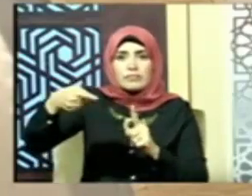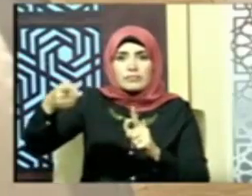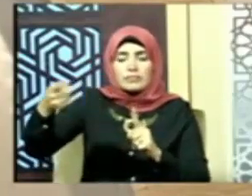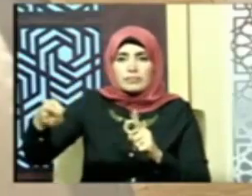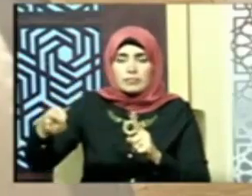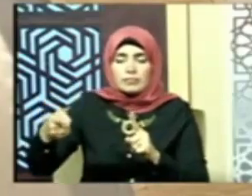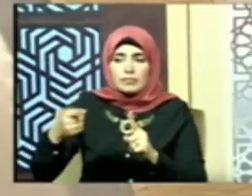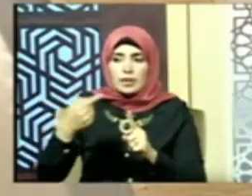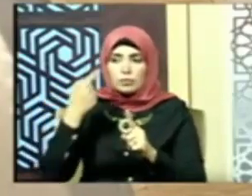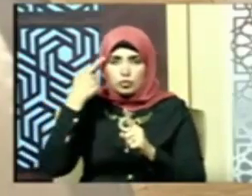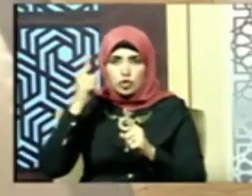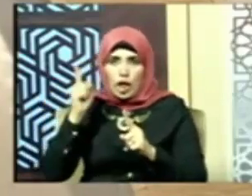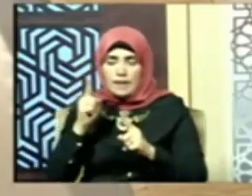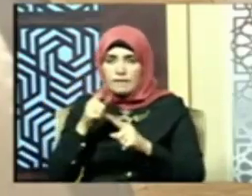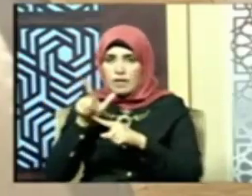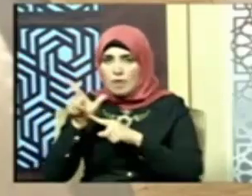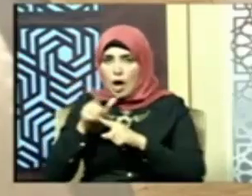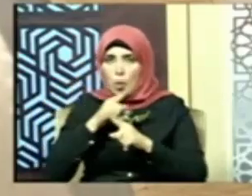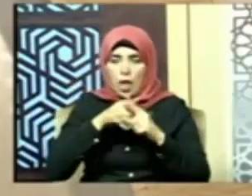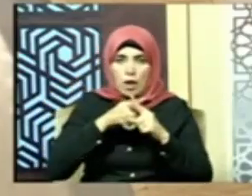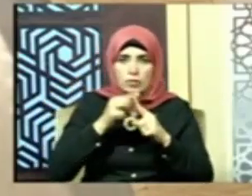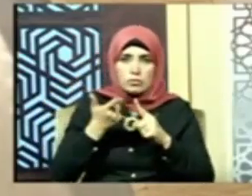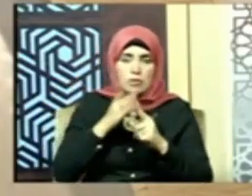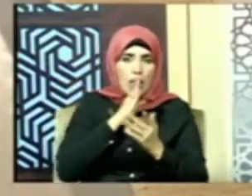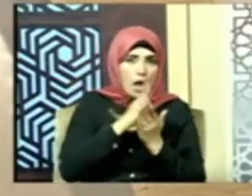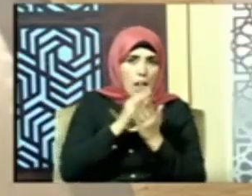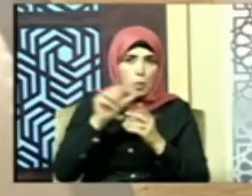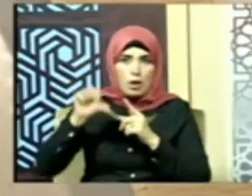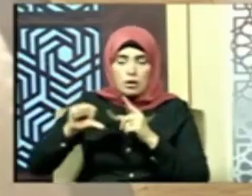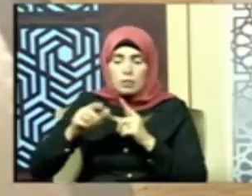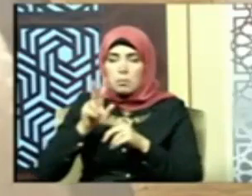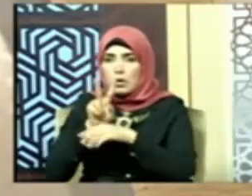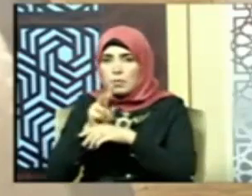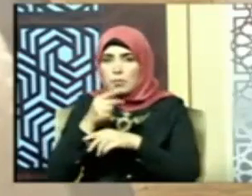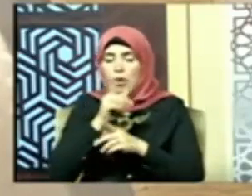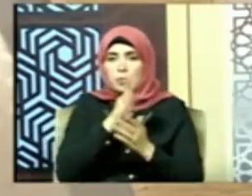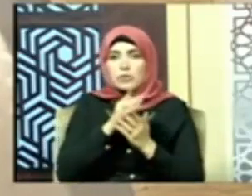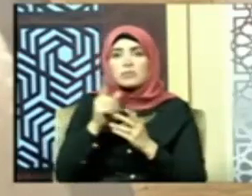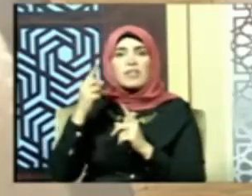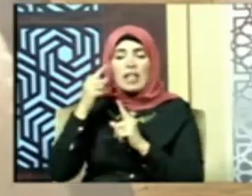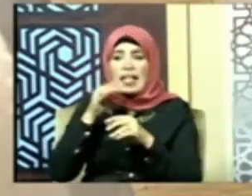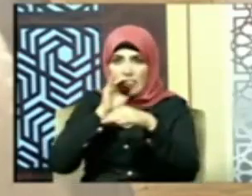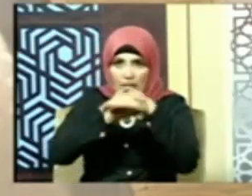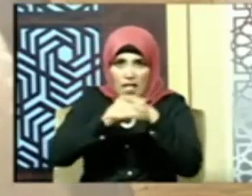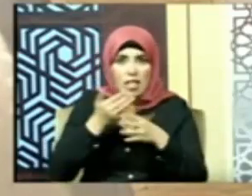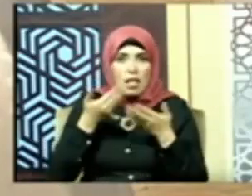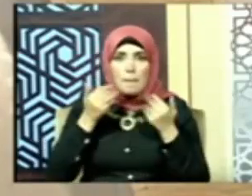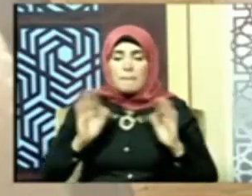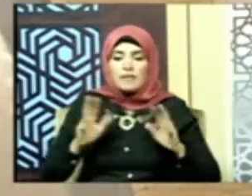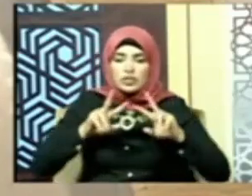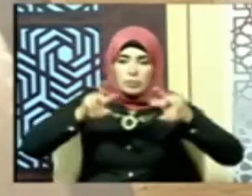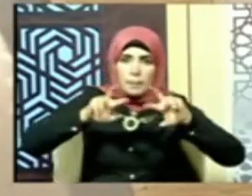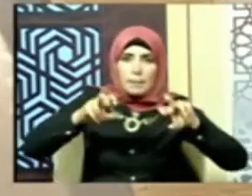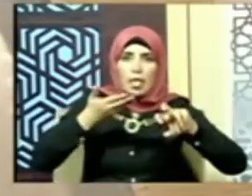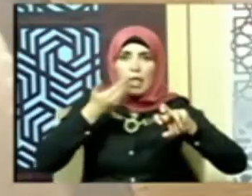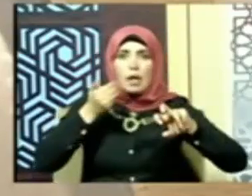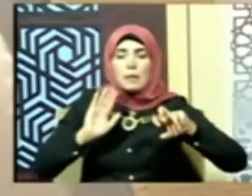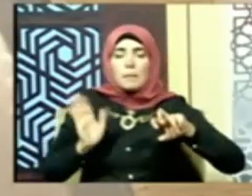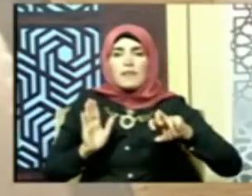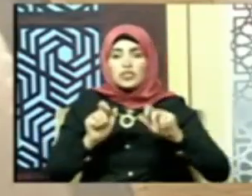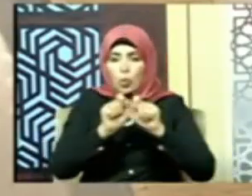الافتراءات ونقل الخوض في الزمم والأعراض بلا دليل ولا بينة: